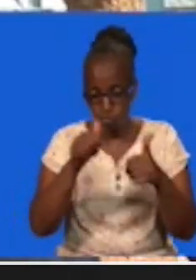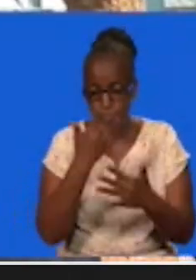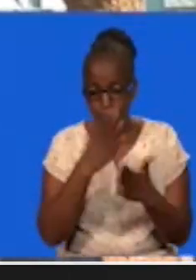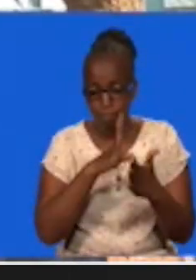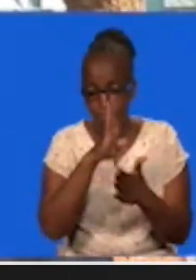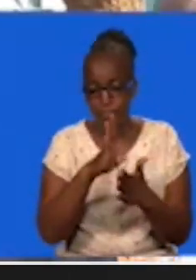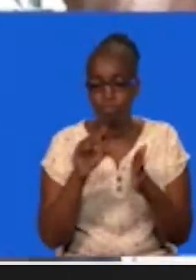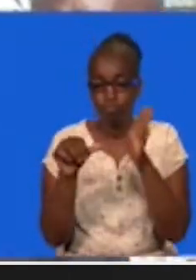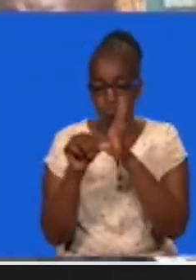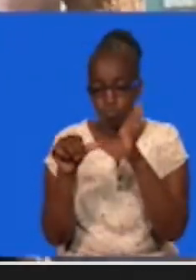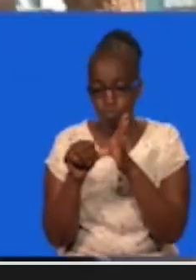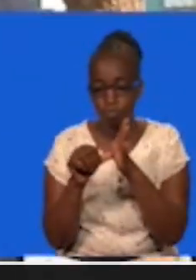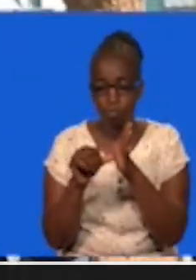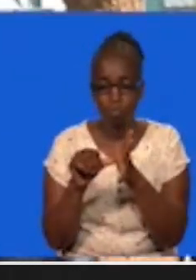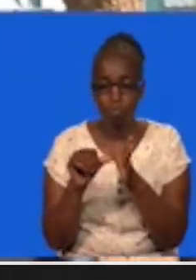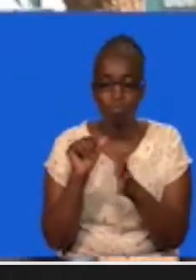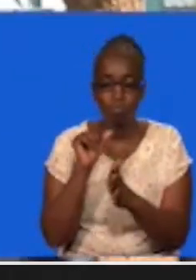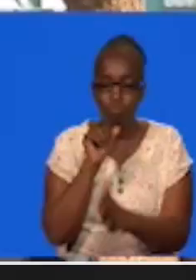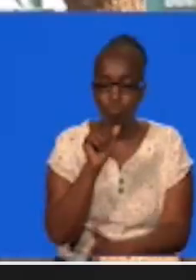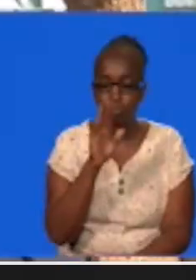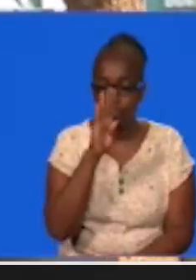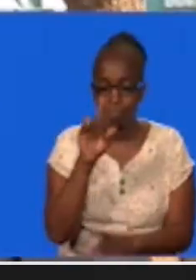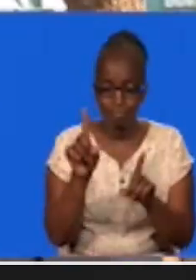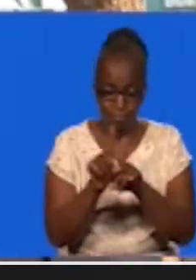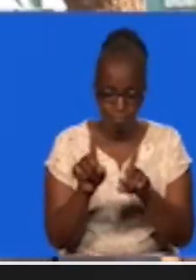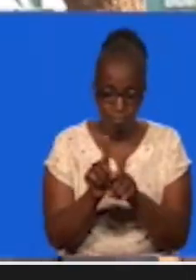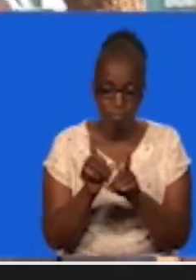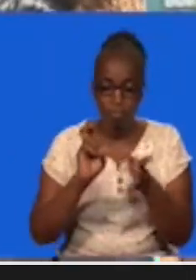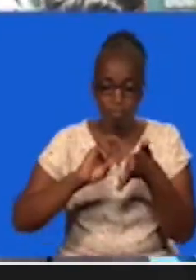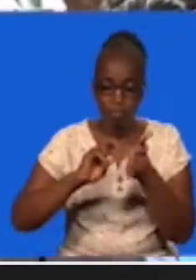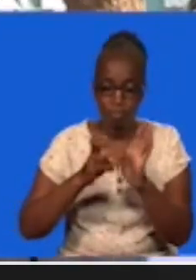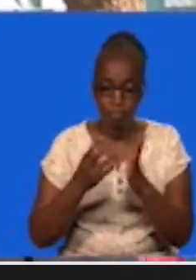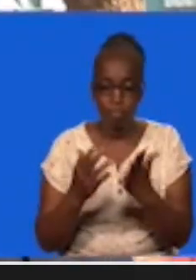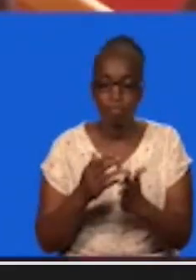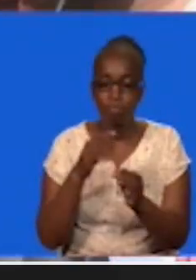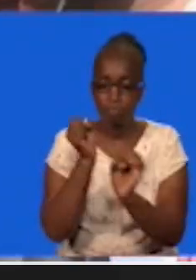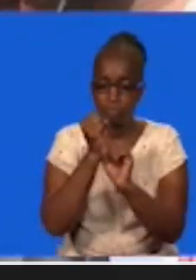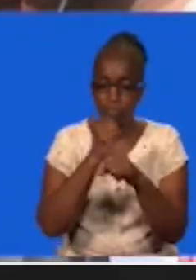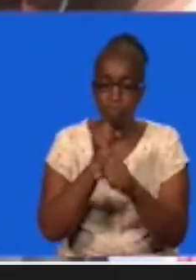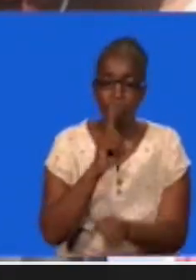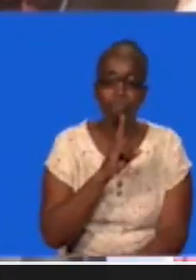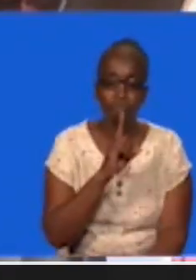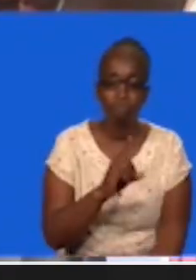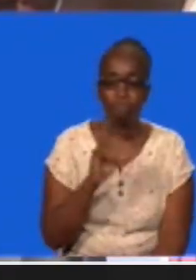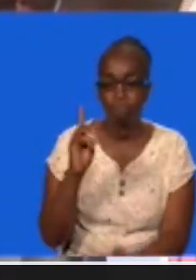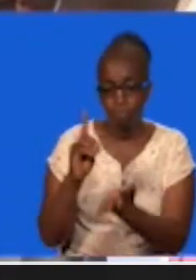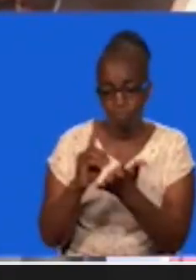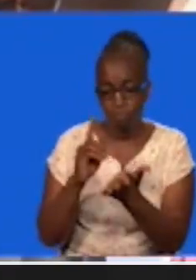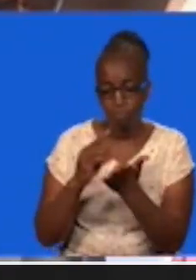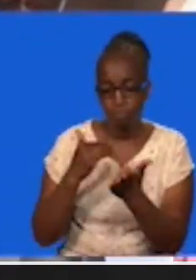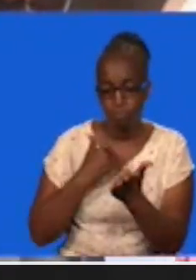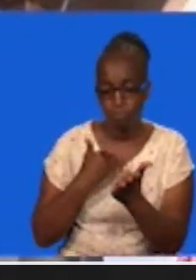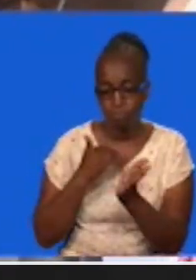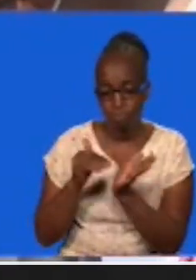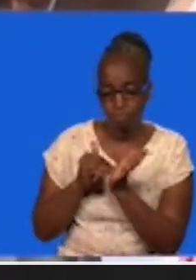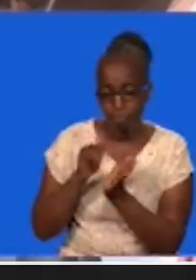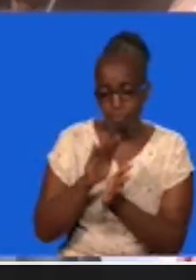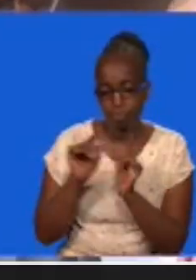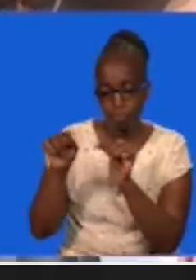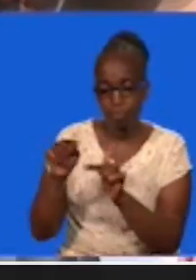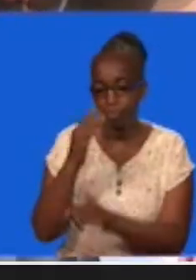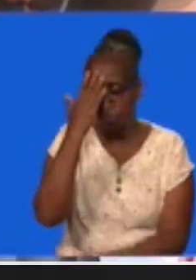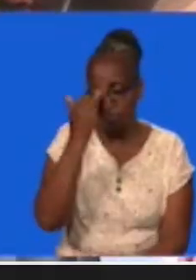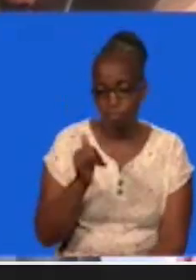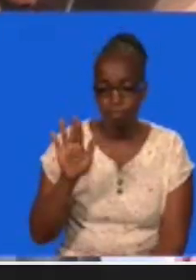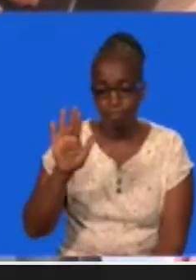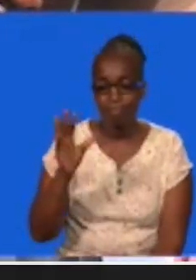kuna shida ambayo hautakuwa vile inatakikana. Kwa hivyo mambo ya afya tunatilia maanani. Tumehakikisha madaktari wamepostiwa hapa